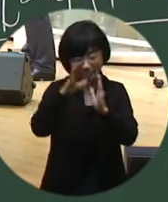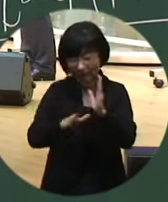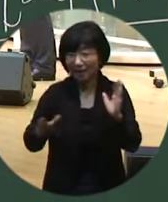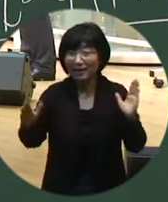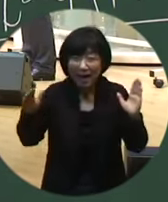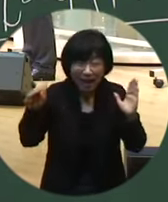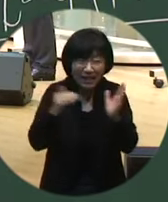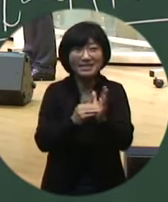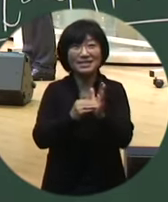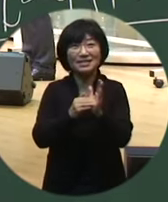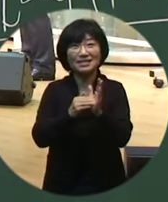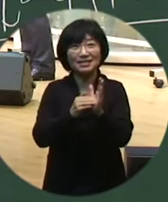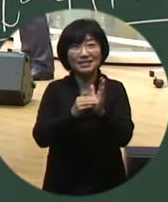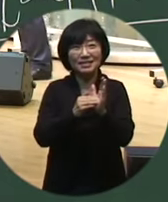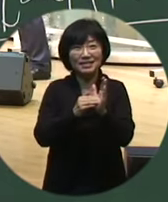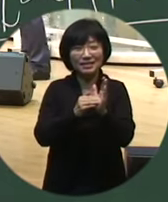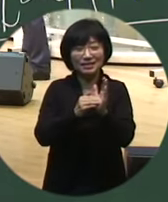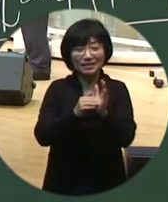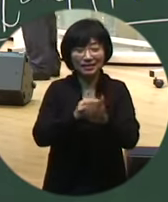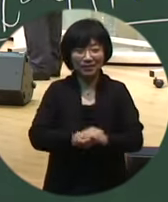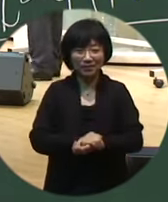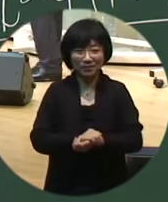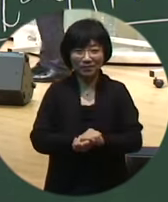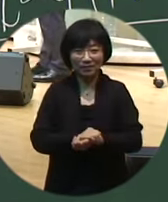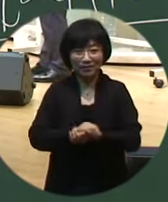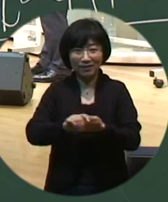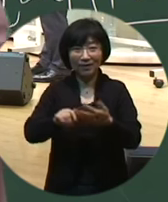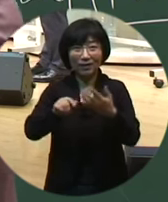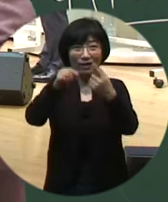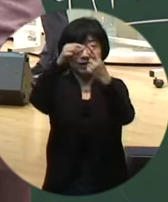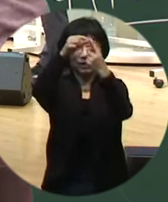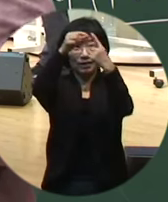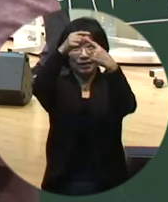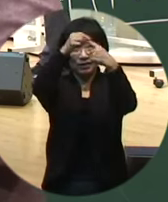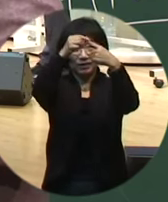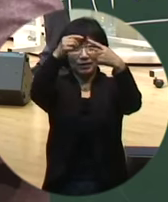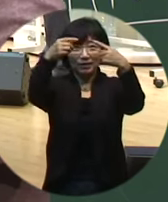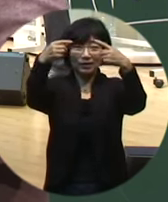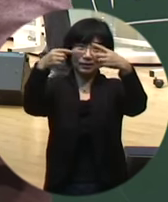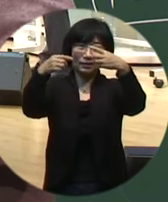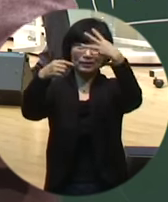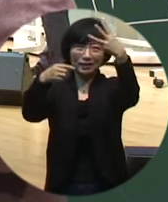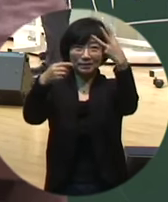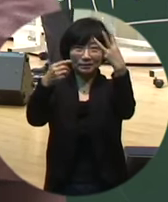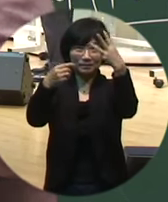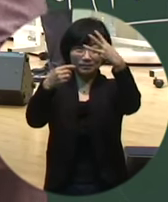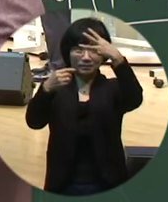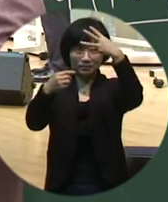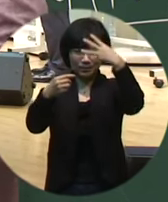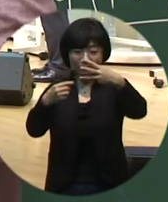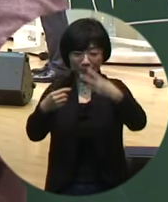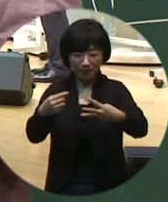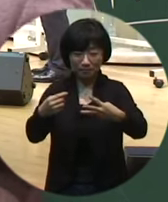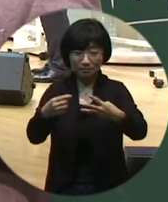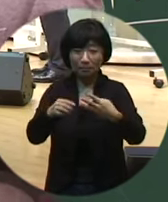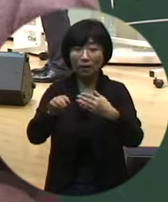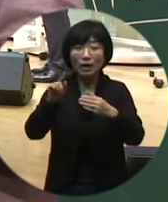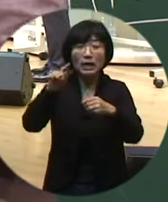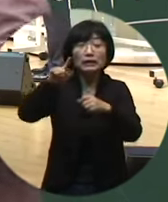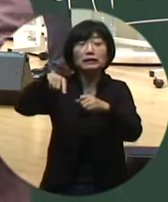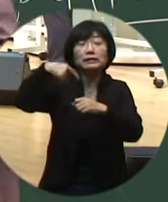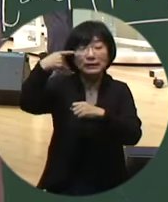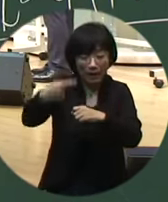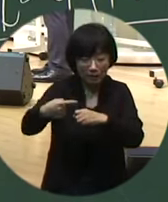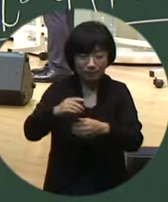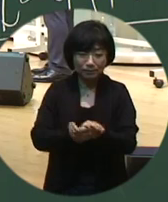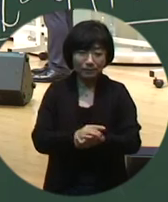그러면 이 29, 12가지는 그 다음 이제 따라오는 겁니다. And then everything else, these promises. 오직 유일성 재창조. They'll follow.